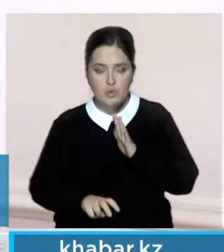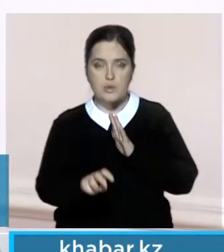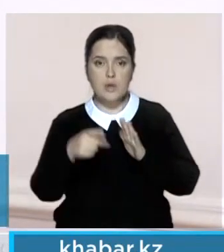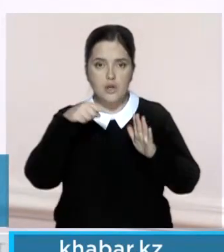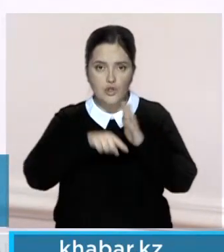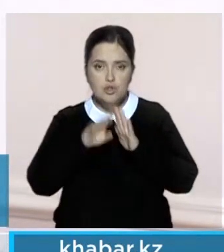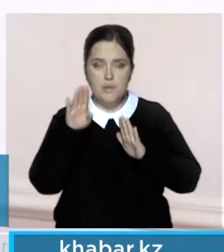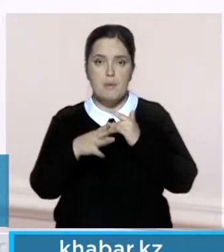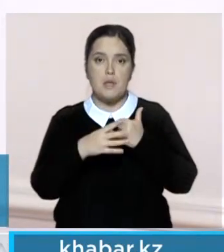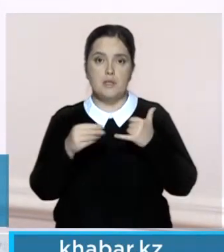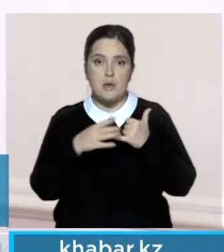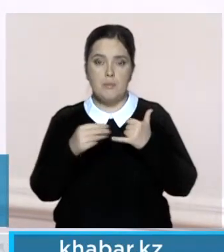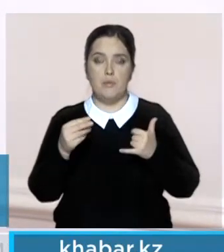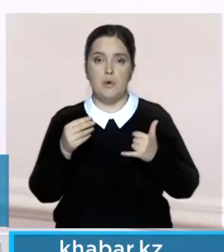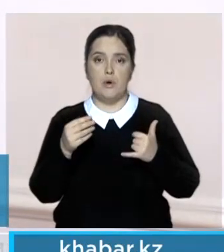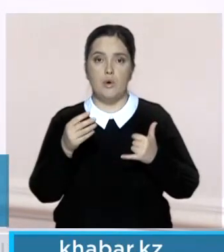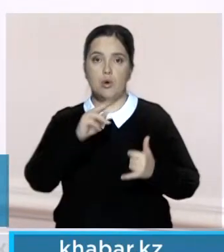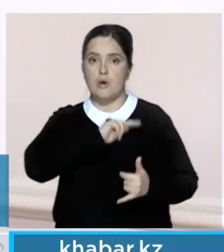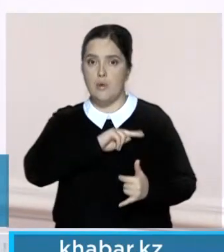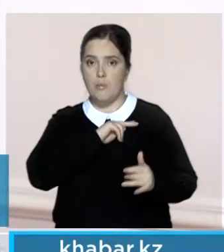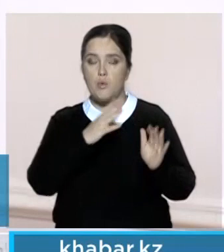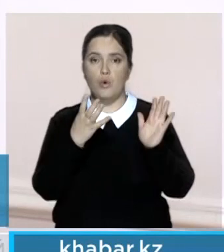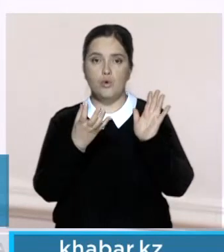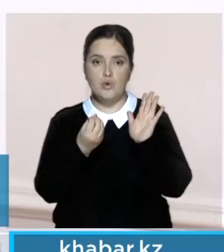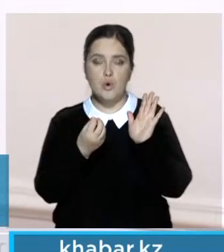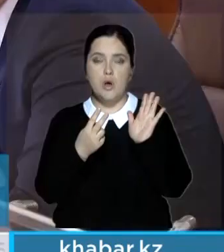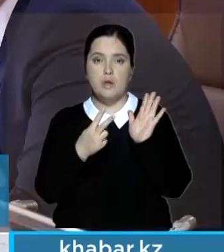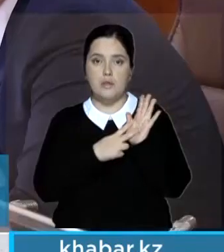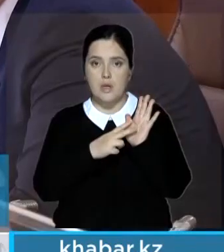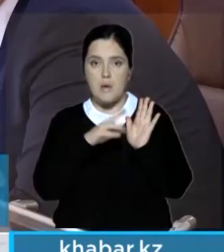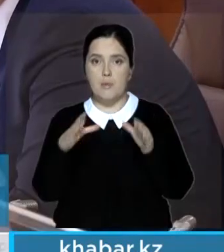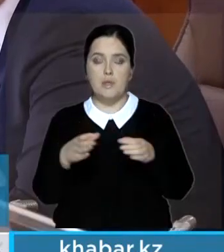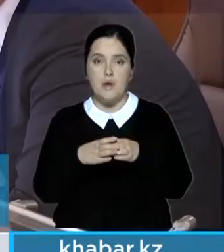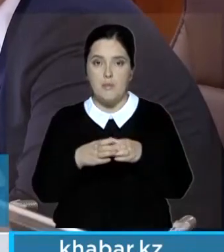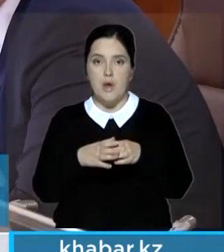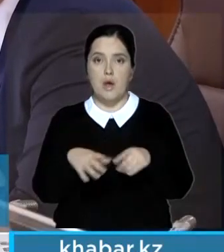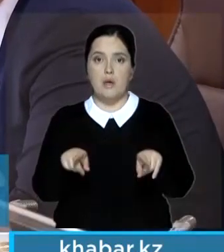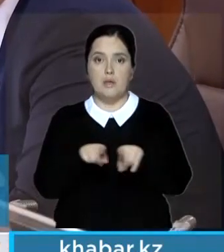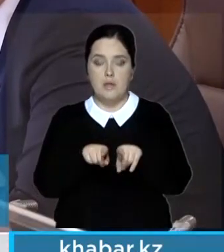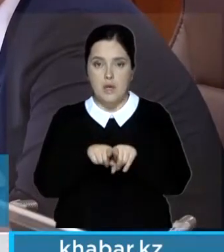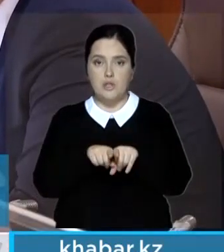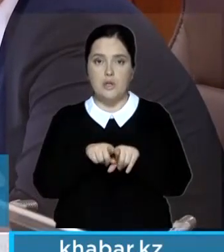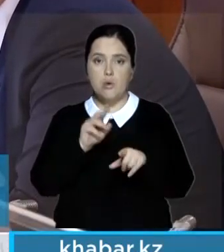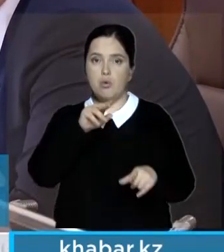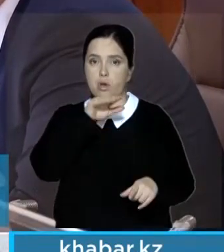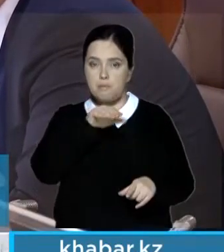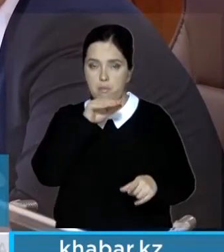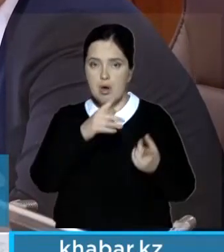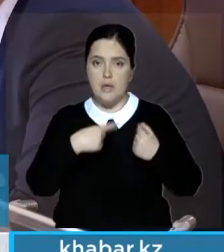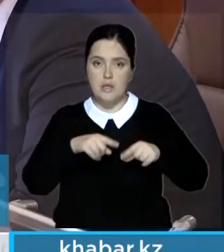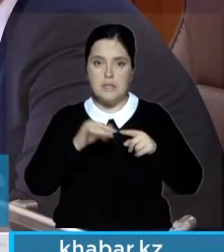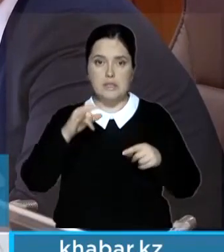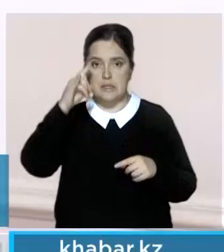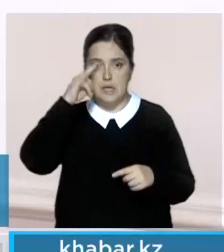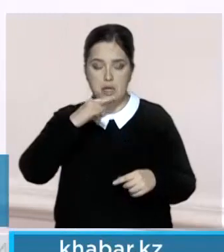момент образованы и работают еще 7 подкомиссий. Также к расследованию привлечены экспертные организации из